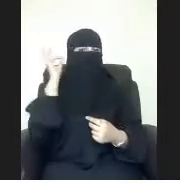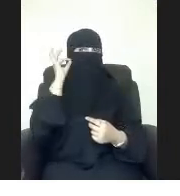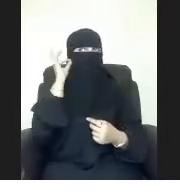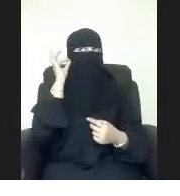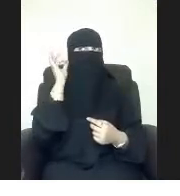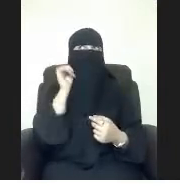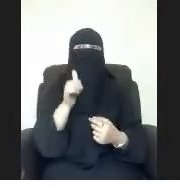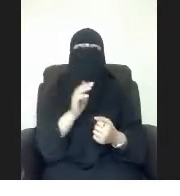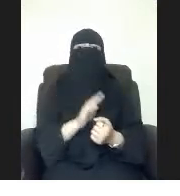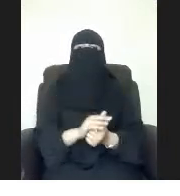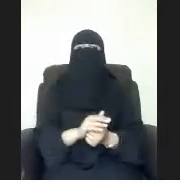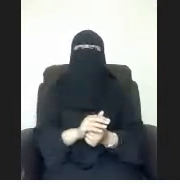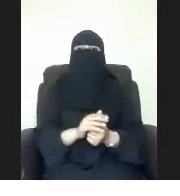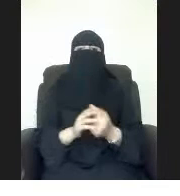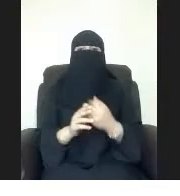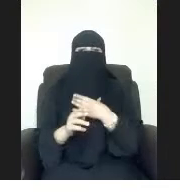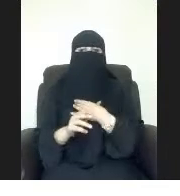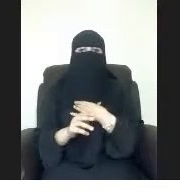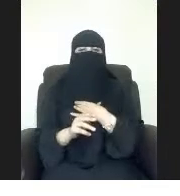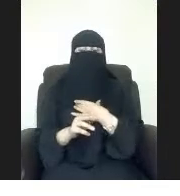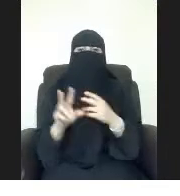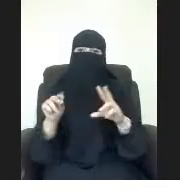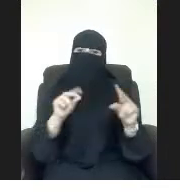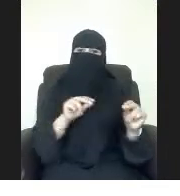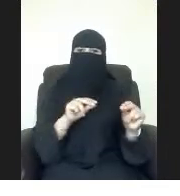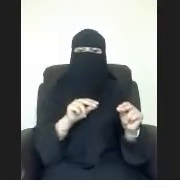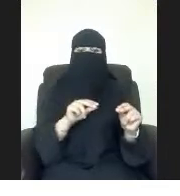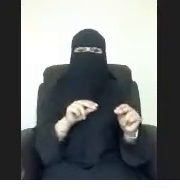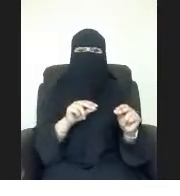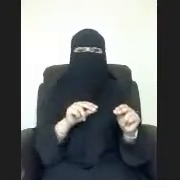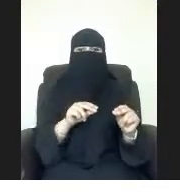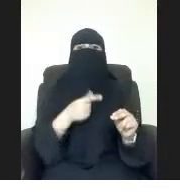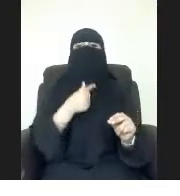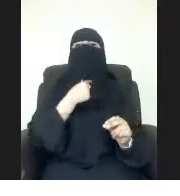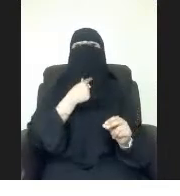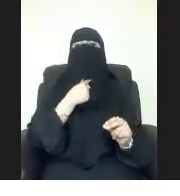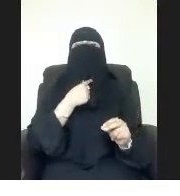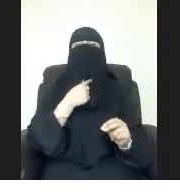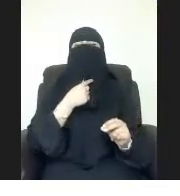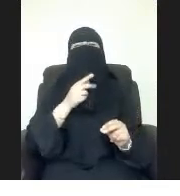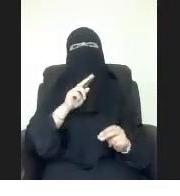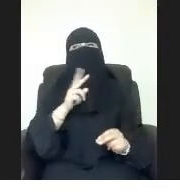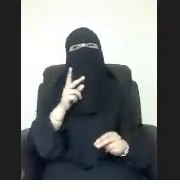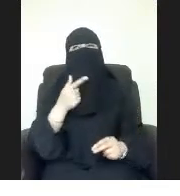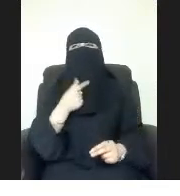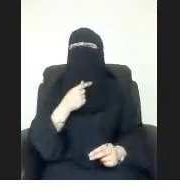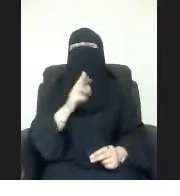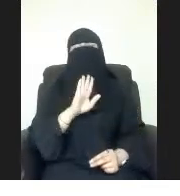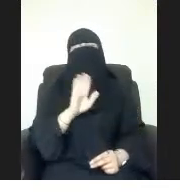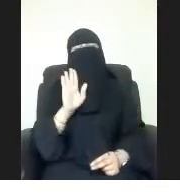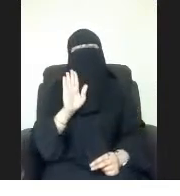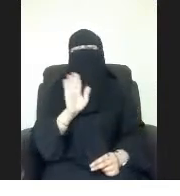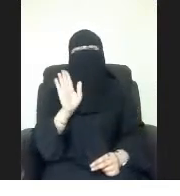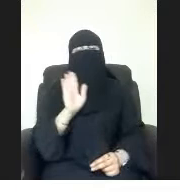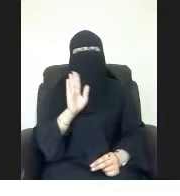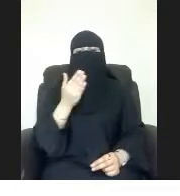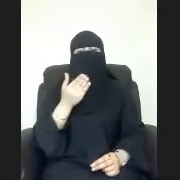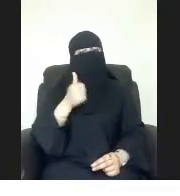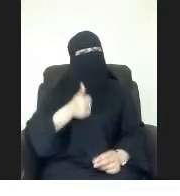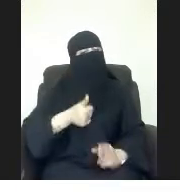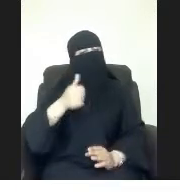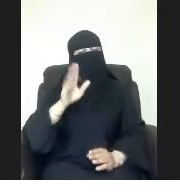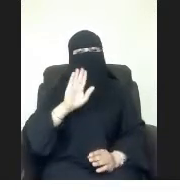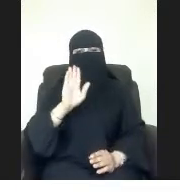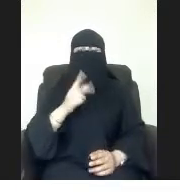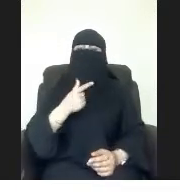مقارنه بالبودكاست او عنصر الصوت فقط، اكيد السوشيال بريزنس او الحضور الاجتماعي في هذه الحاله